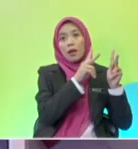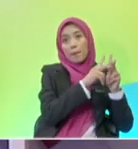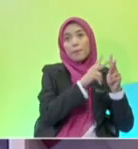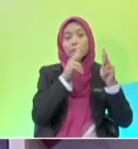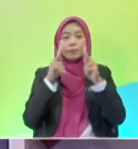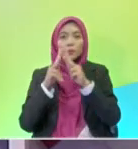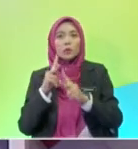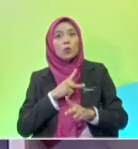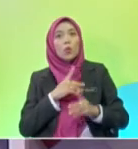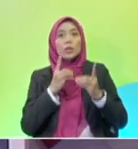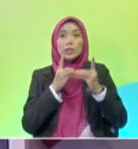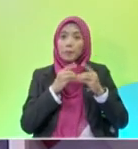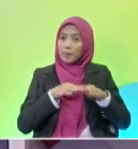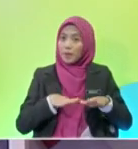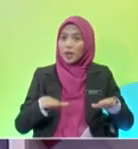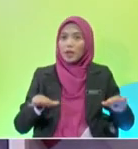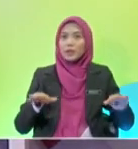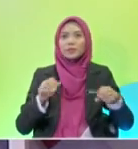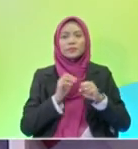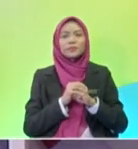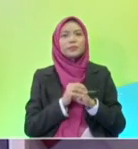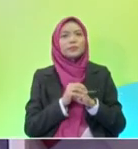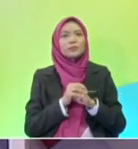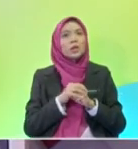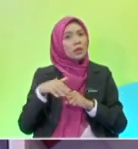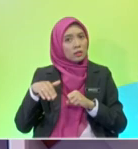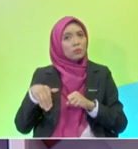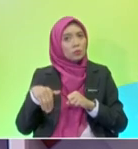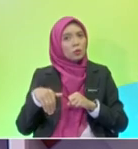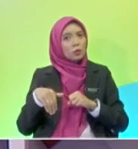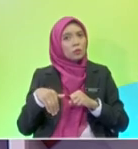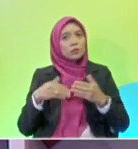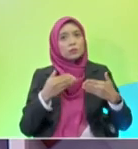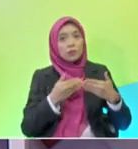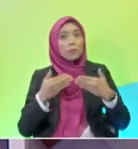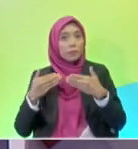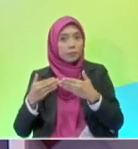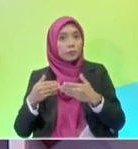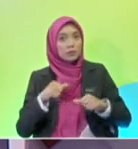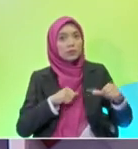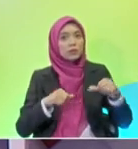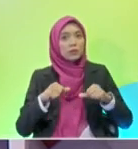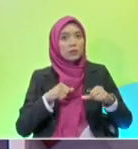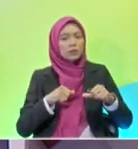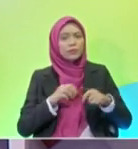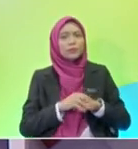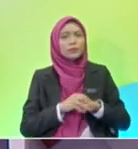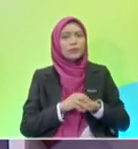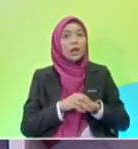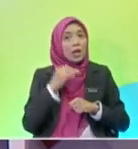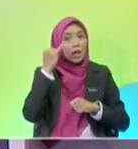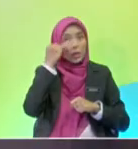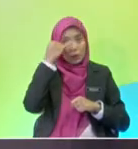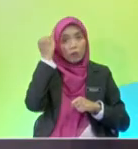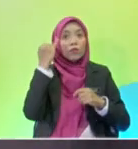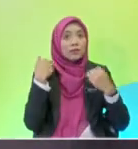Baiklah sebelum kita masuk kepada sesi pembelajaran kita usaha sana Tanya Ivan Ivan